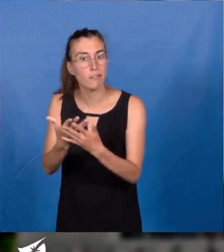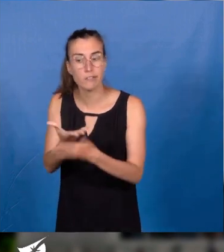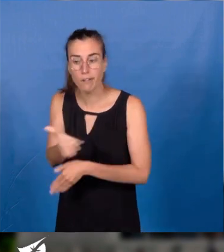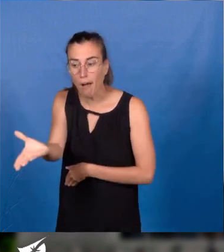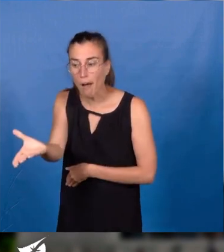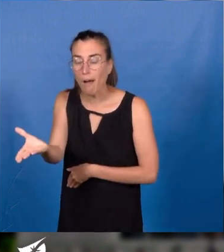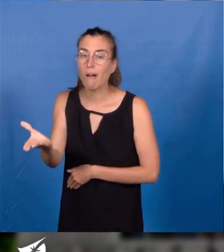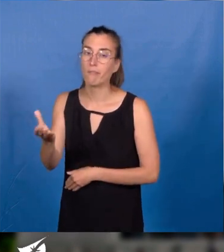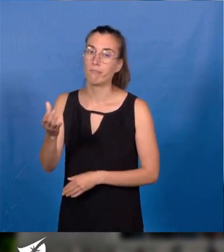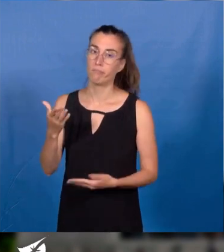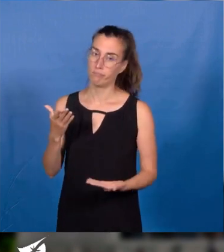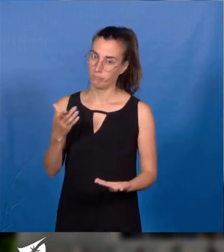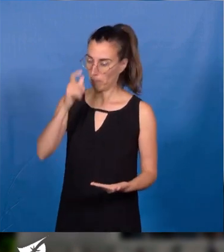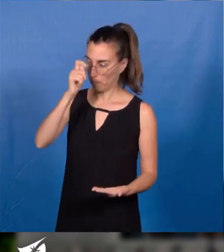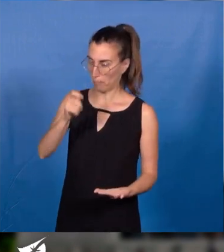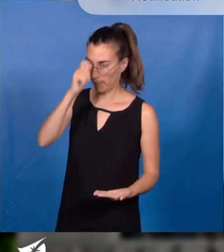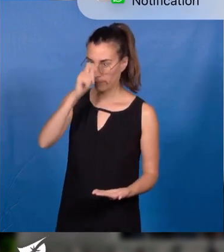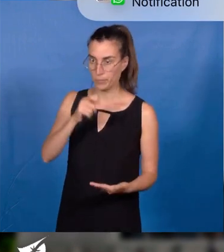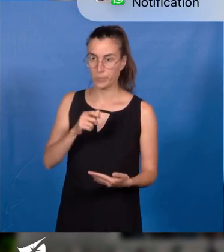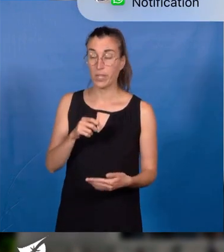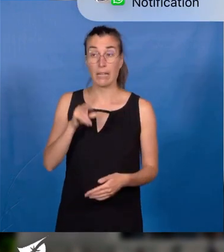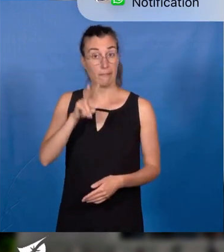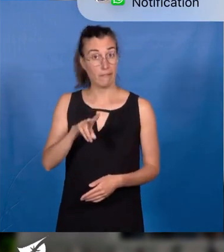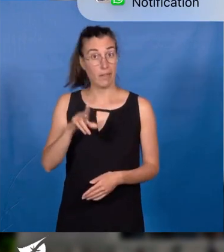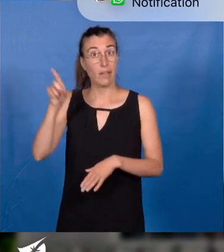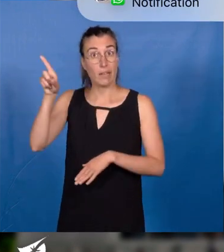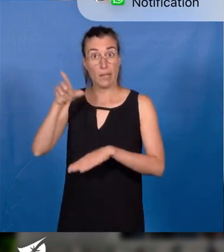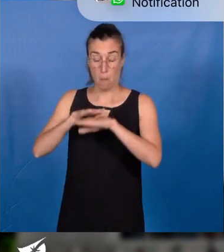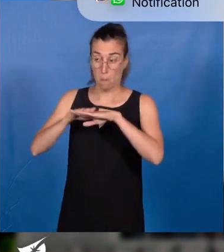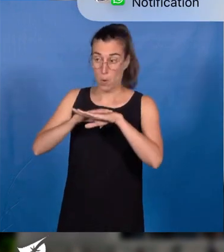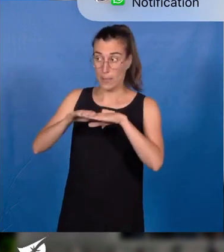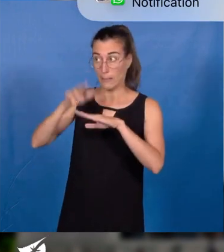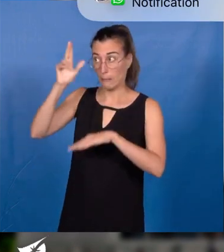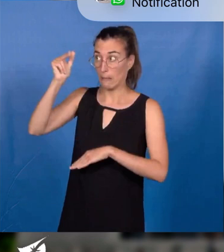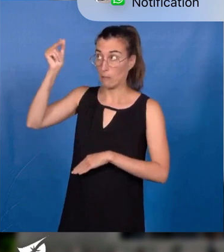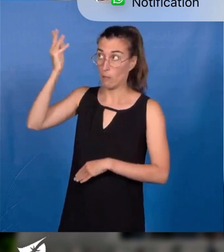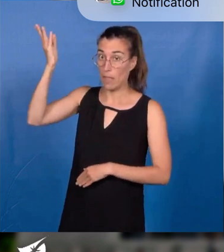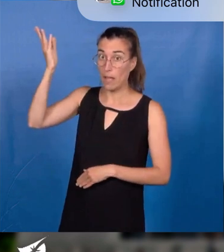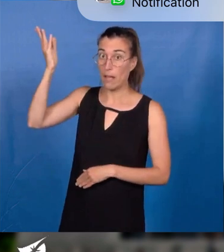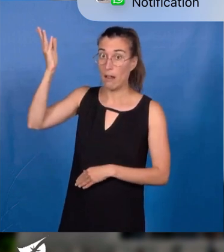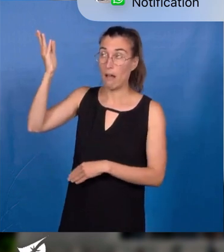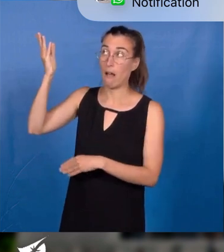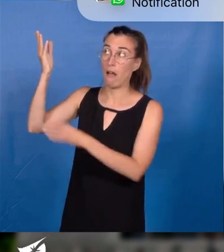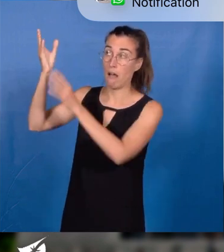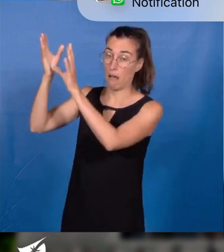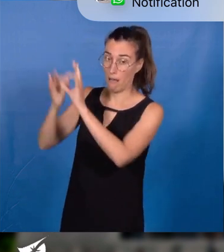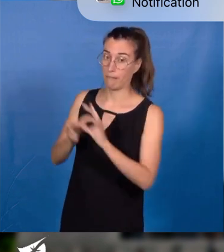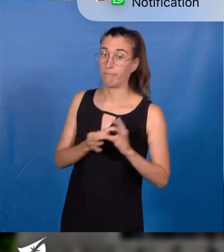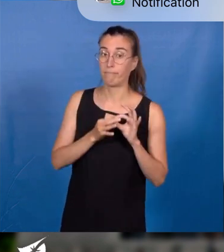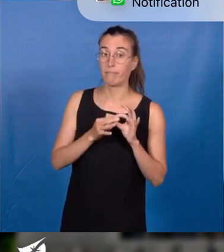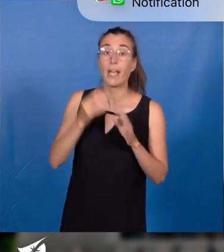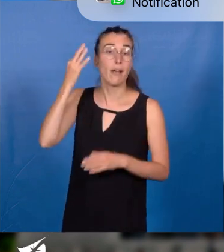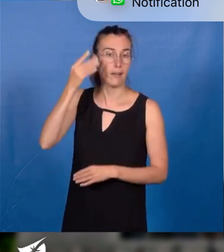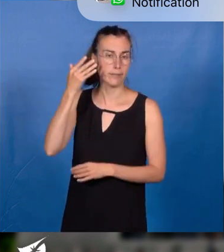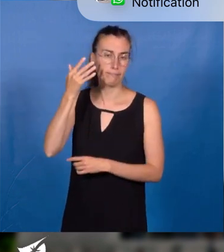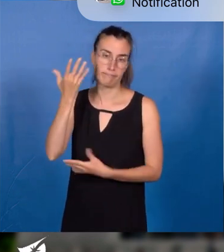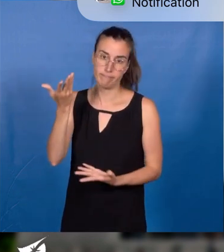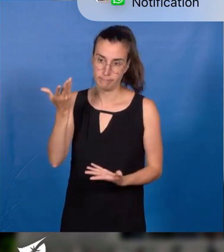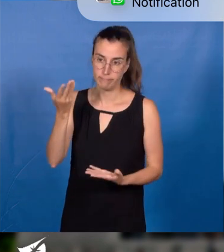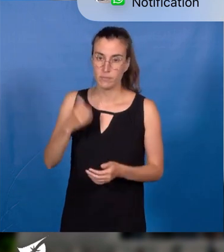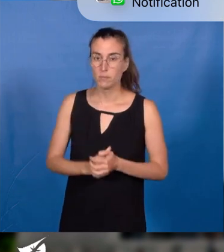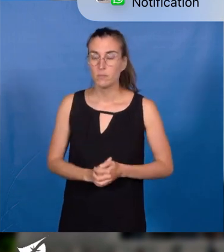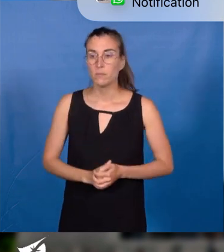choses liées à la politique nationale et l'inquiétude qu'on peut porter sur le sujet. Premier